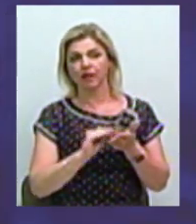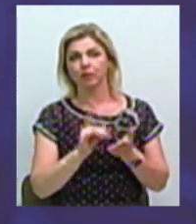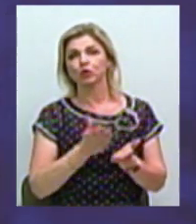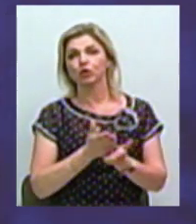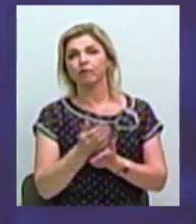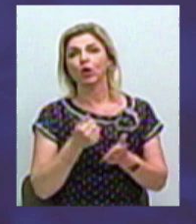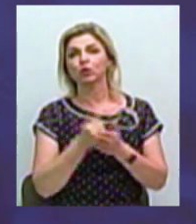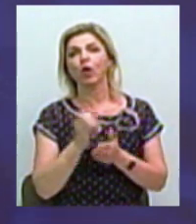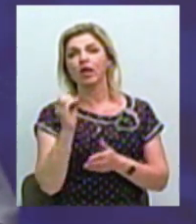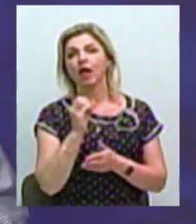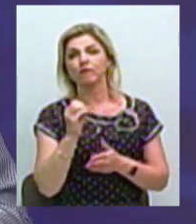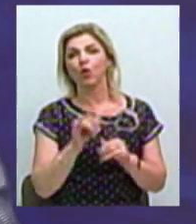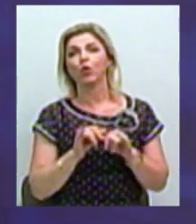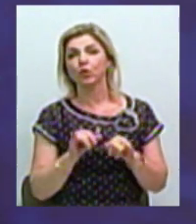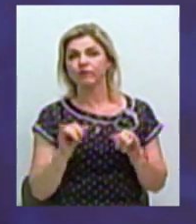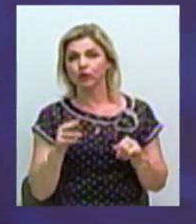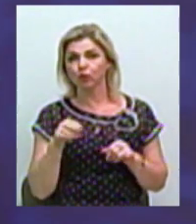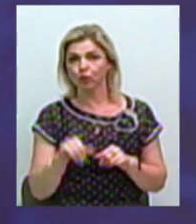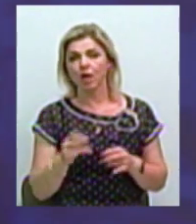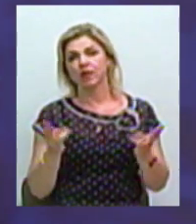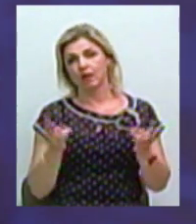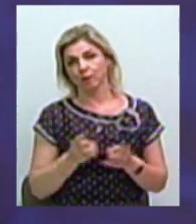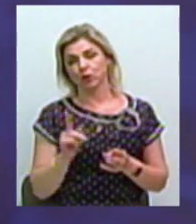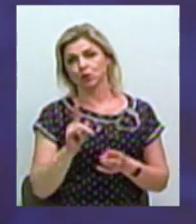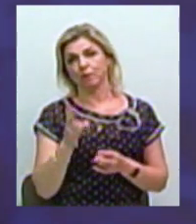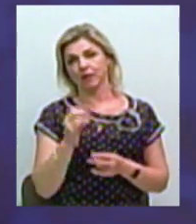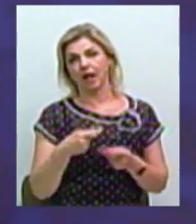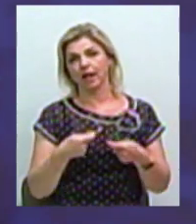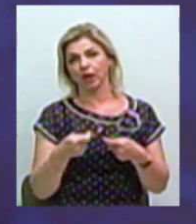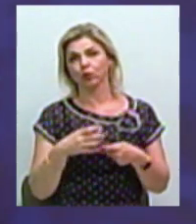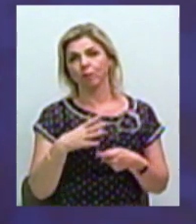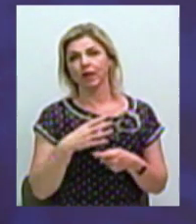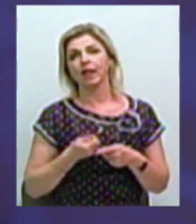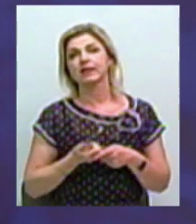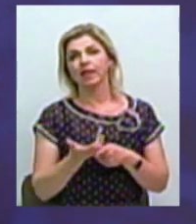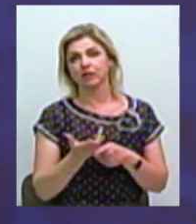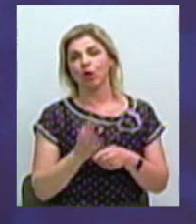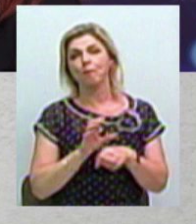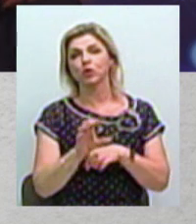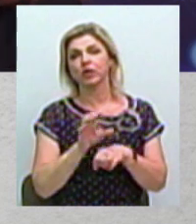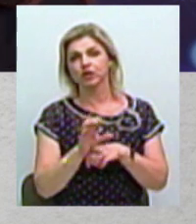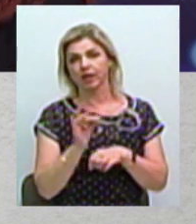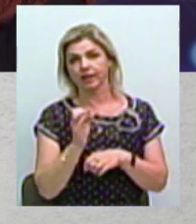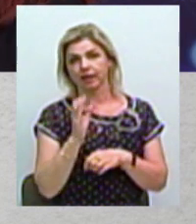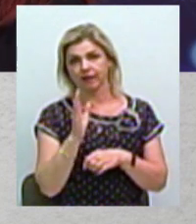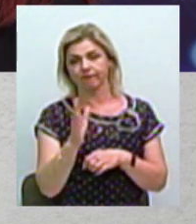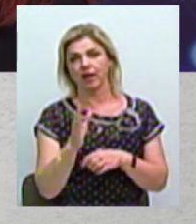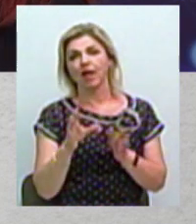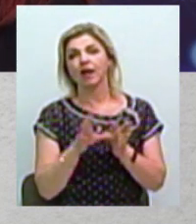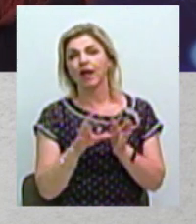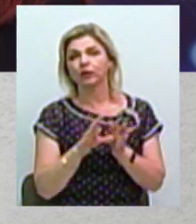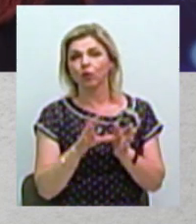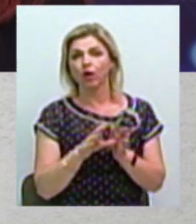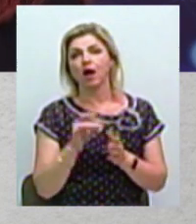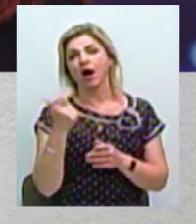Європи, до європейського розвитку, то необхідно, щоб у нас на ринку було декілька постачальників